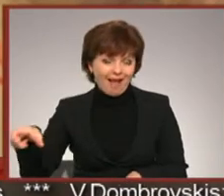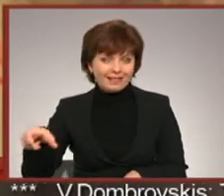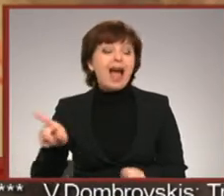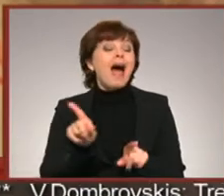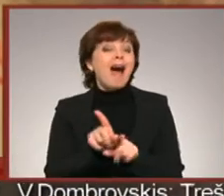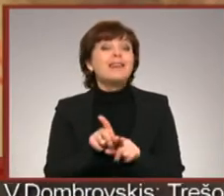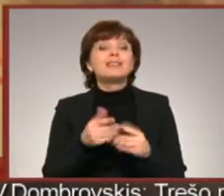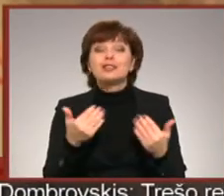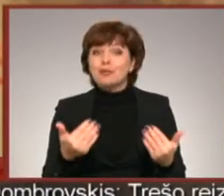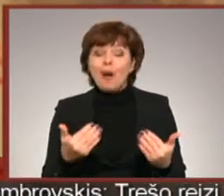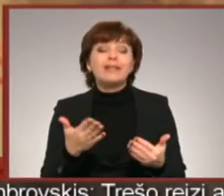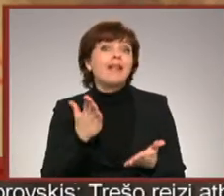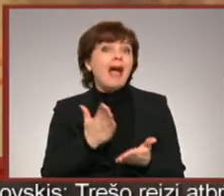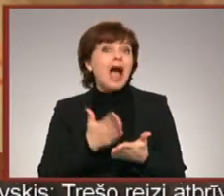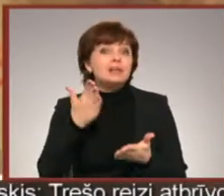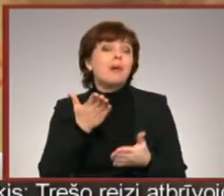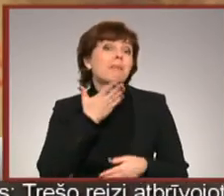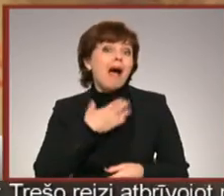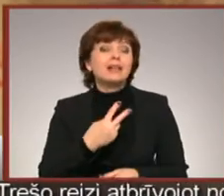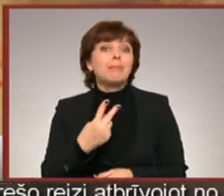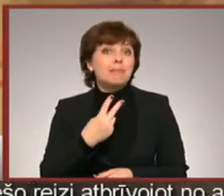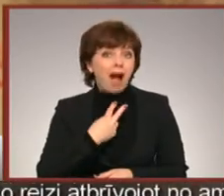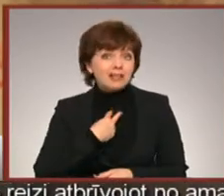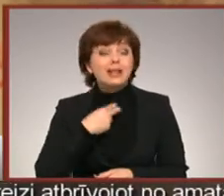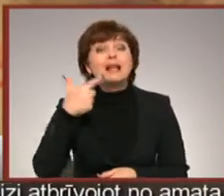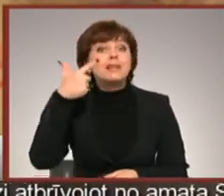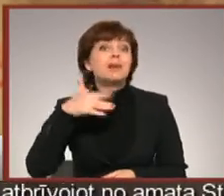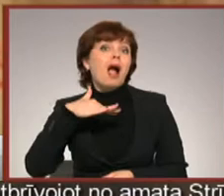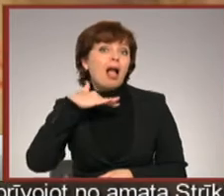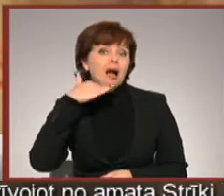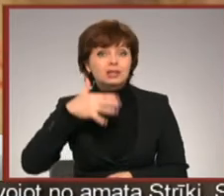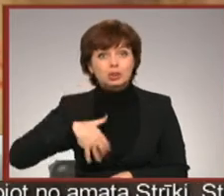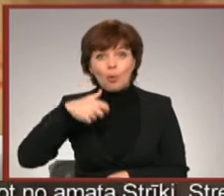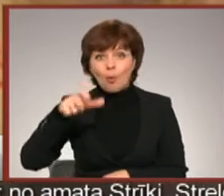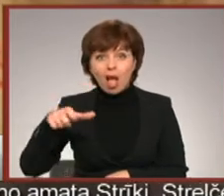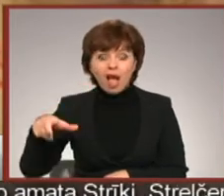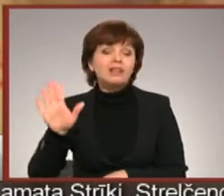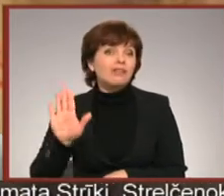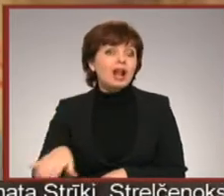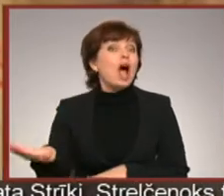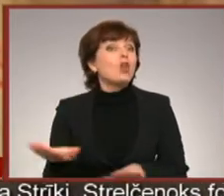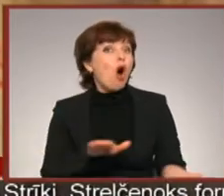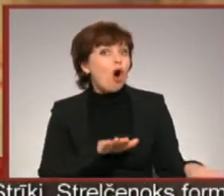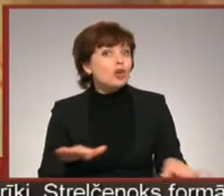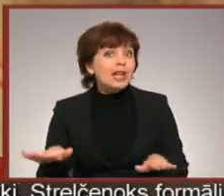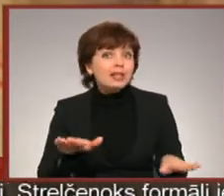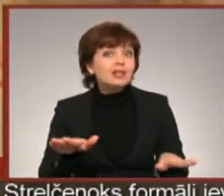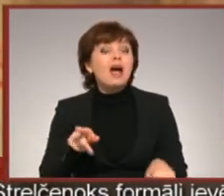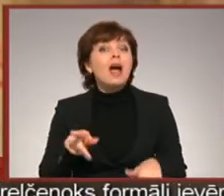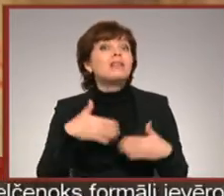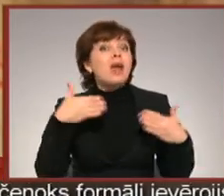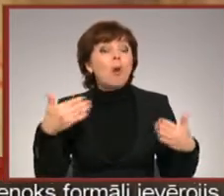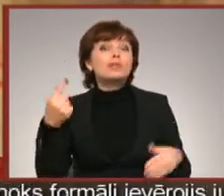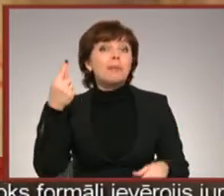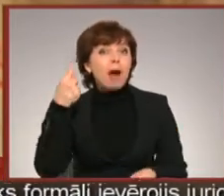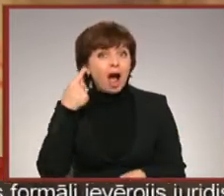ļoti patīkami pārsteigta par to, cik 7. Klases skolnieki var būt organizēti, cik daudz ko padomājuši,